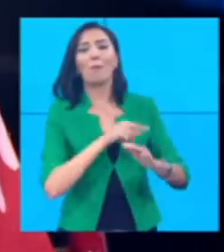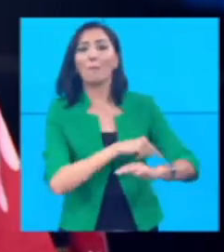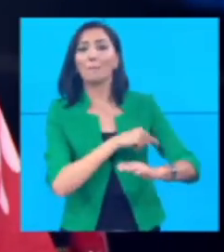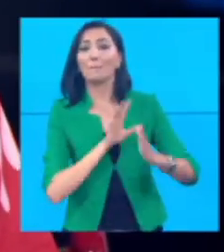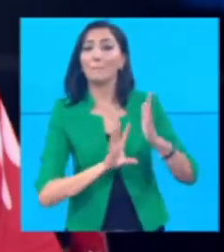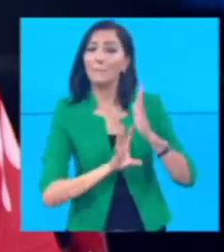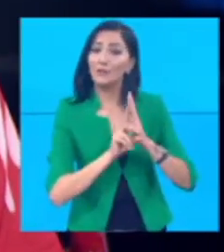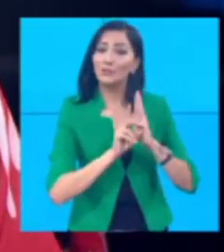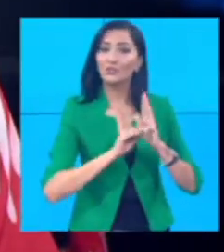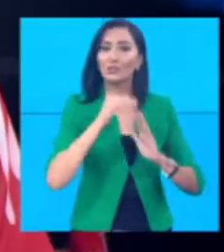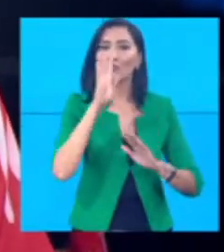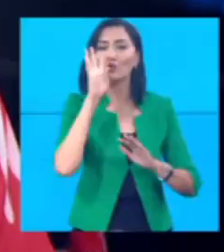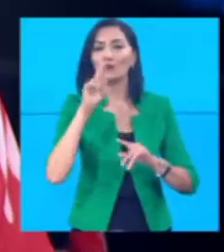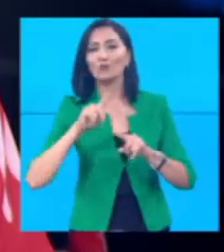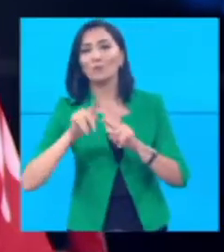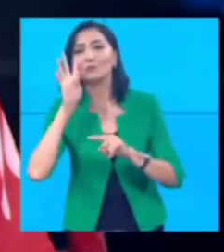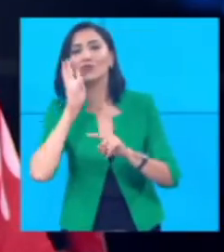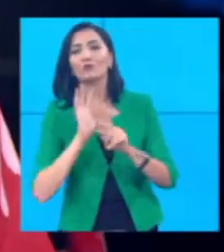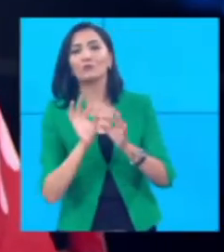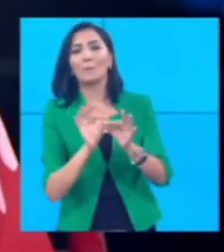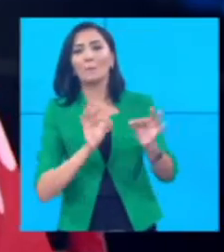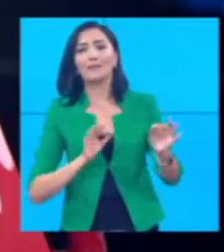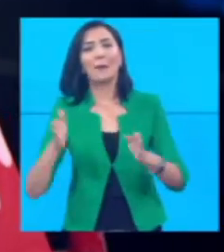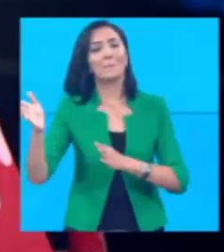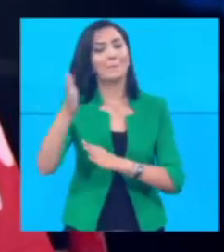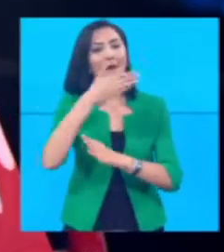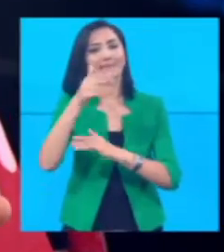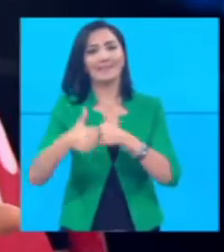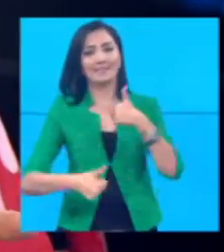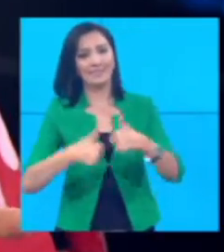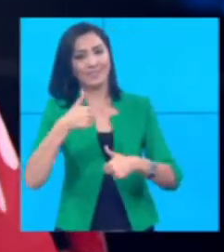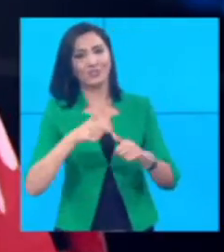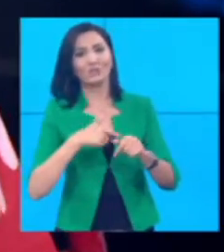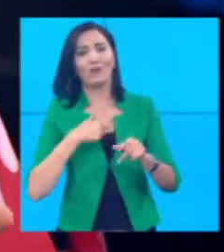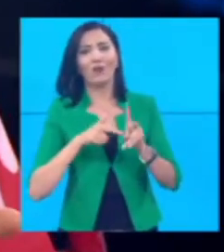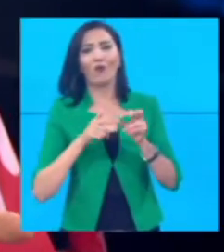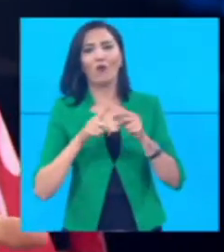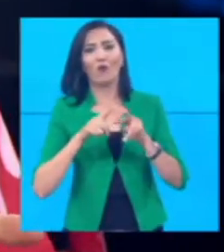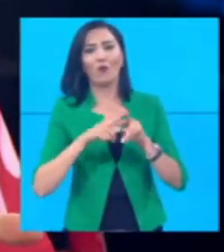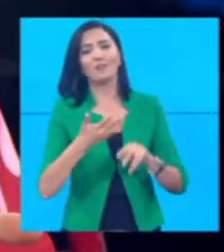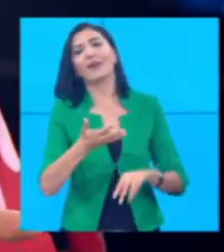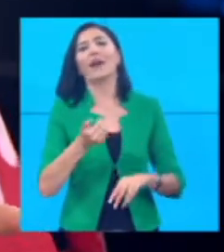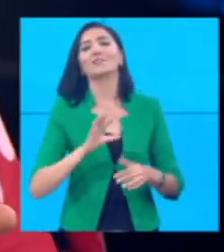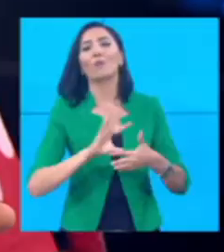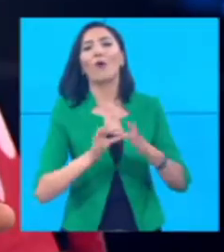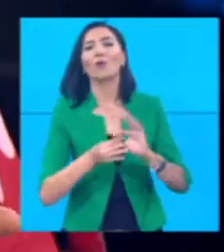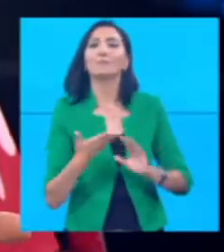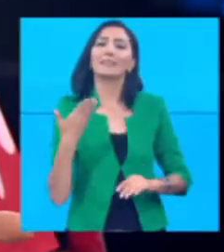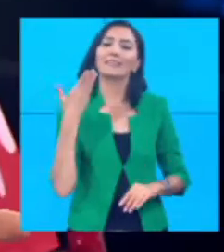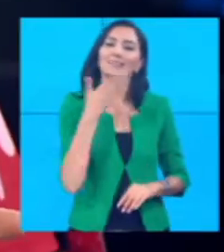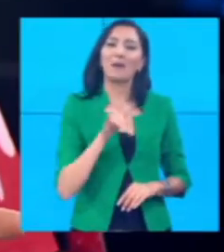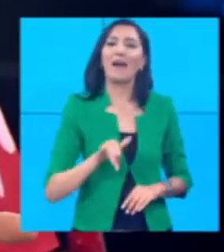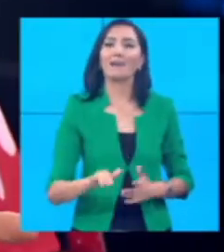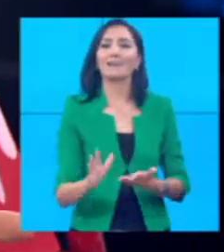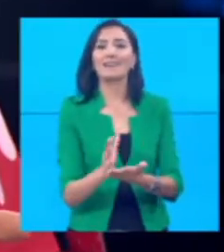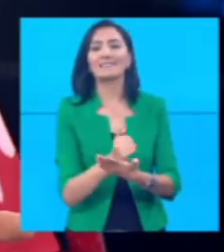barajını geçtim. 4x400 metrede de bayrak yarışında kotayı aldım. Olimpiyatlara